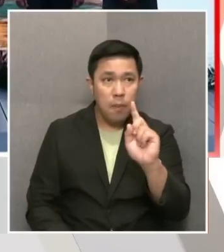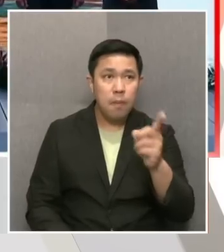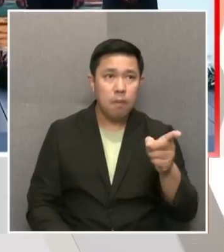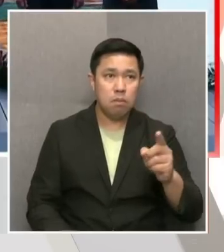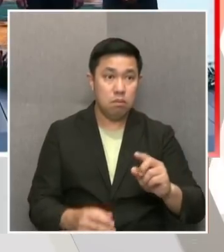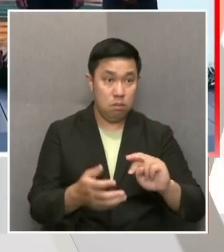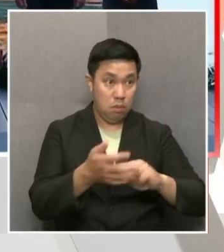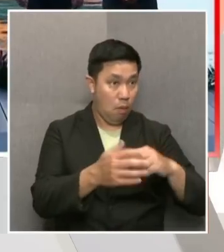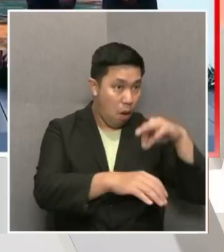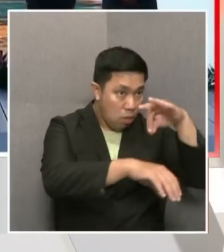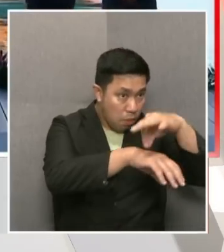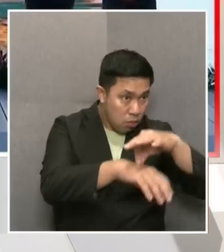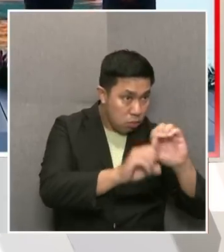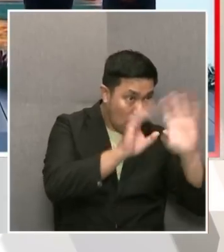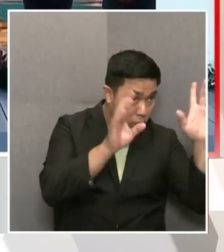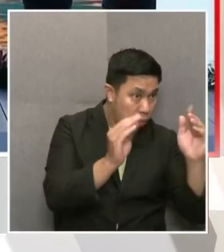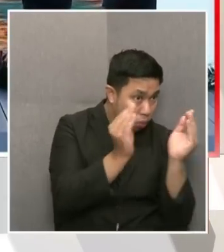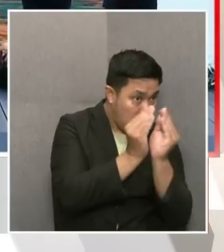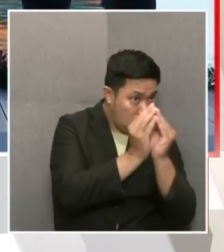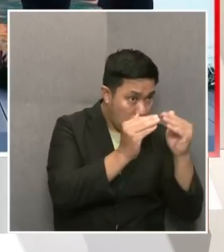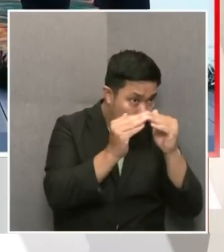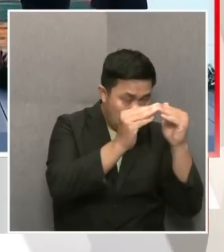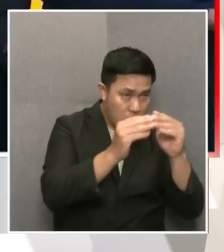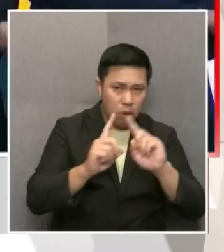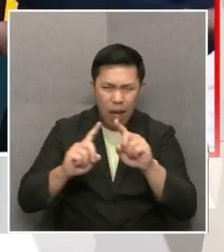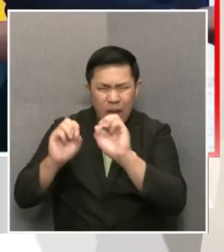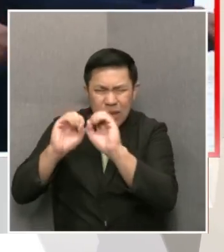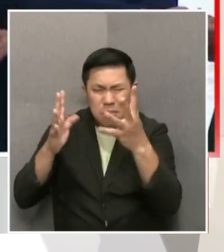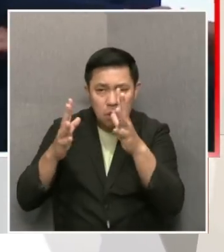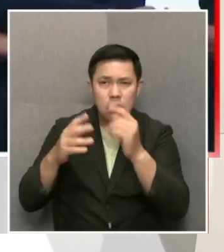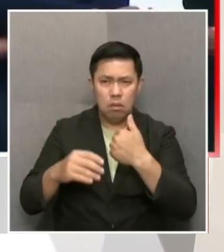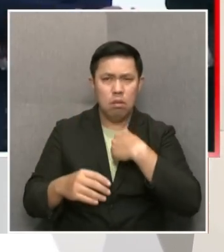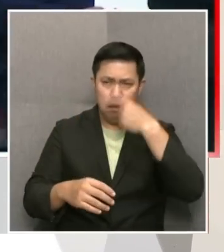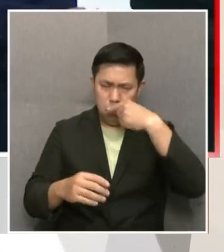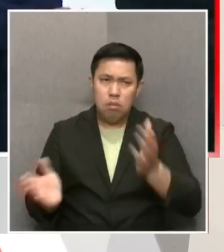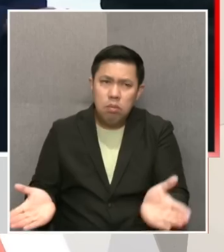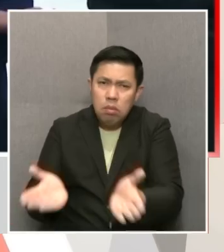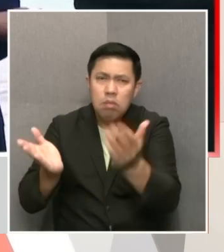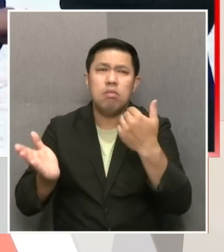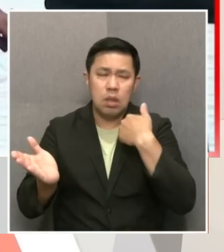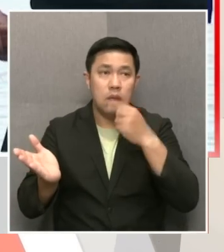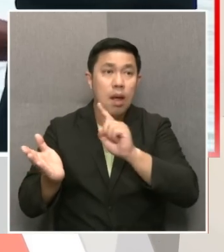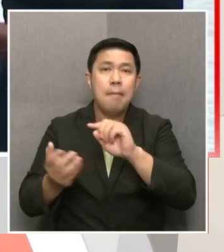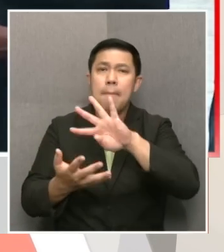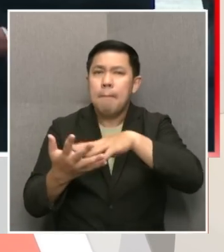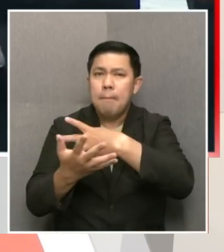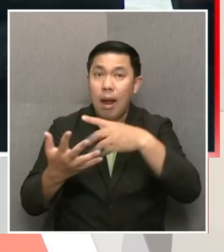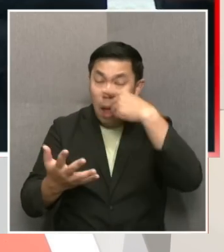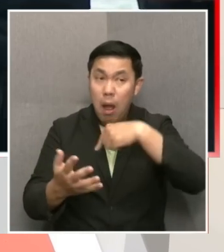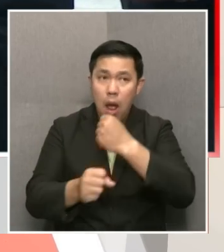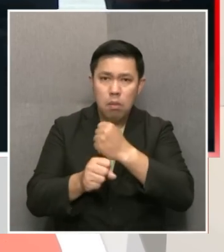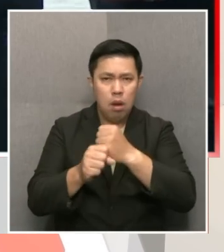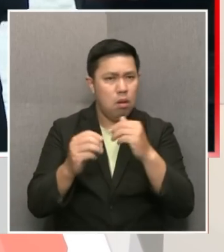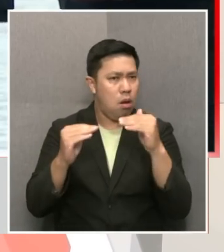างการนะครับทุกคนมีเสียงเข้ากันแต่ว่าที่ไม่เป็นทางการเราก็ผลักดันหลายเรื่องนะครับเร็วๆนี้เราผลักดันแผนการที่จะสร้างสมดุล